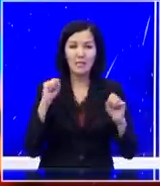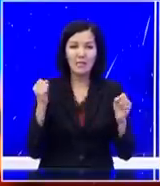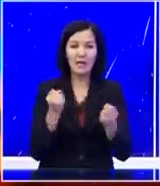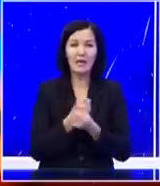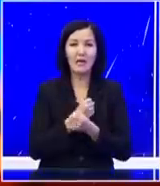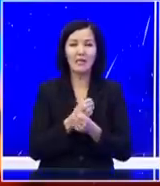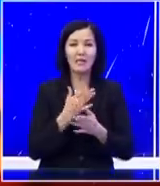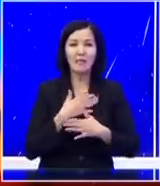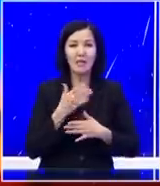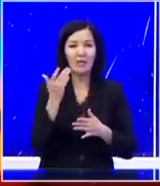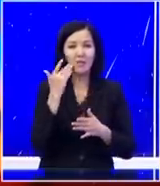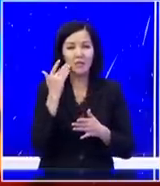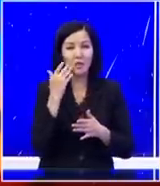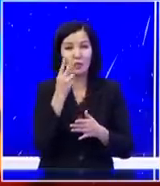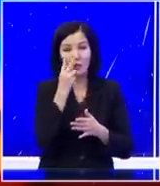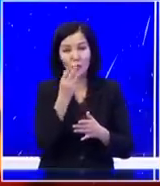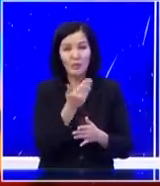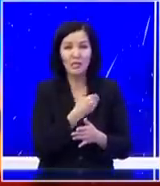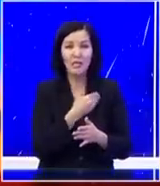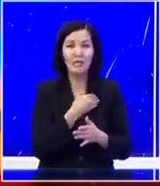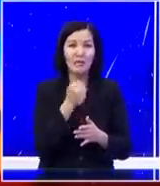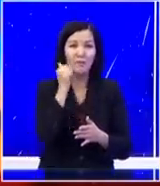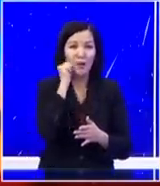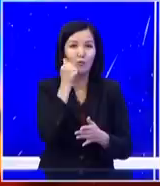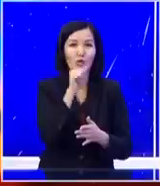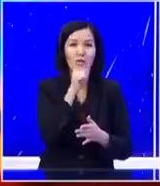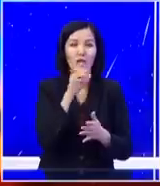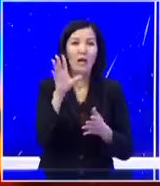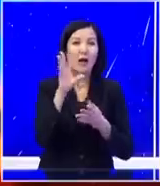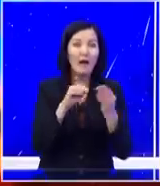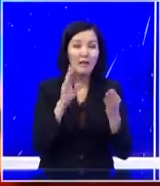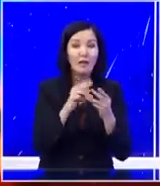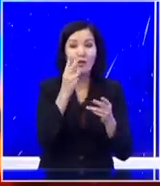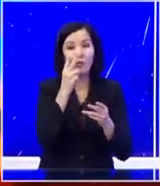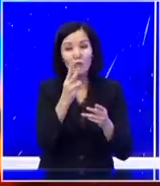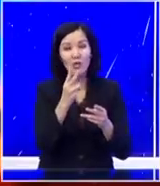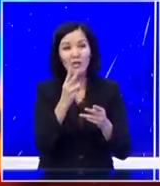жиі көргісі келетін апа әжелерге айтарымыз, қайта-қайта көре бергеннен